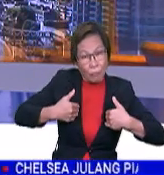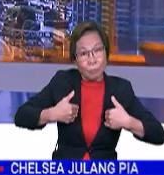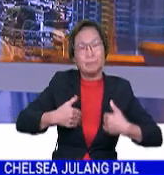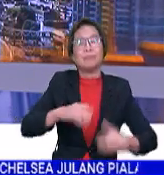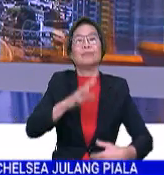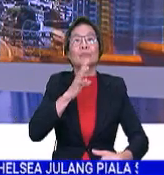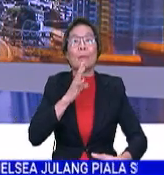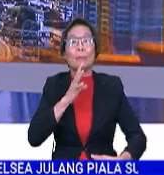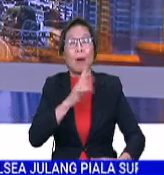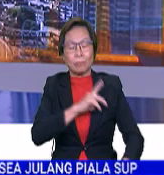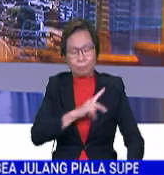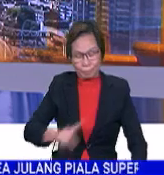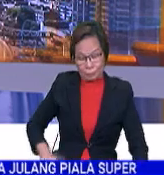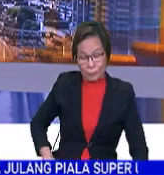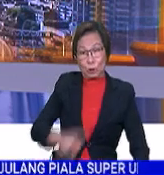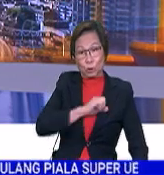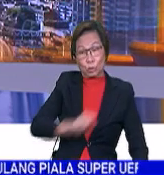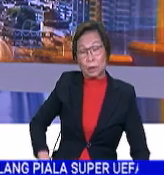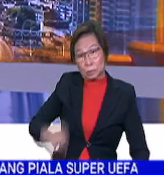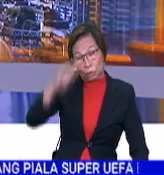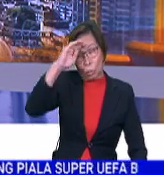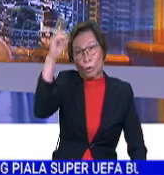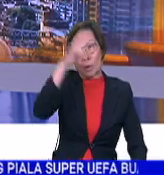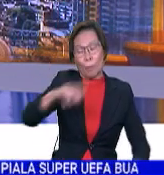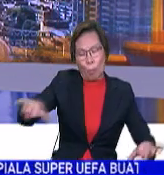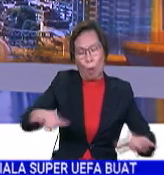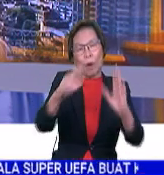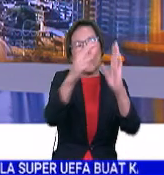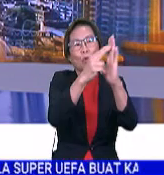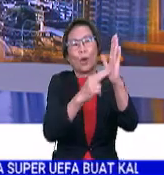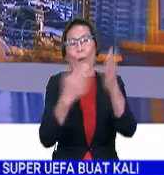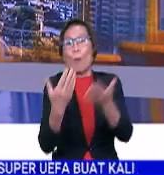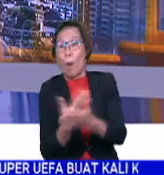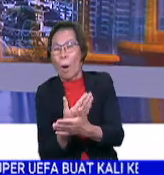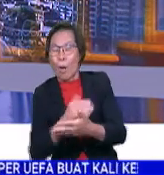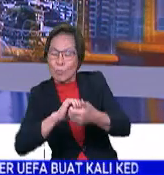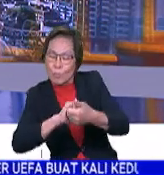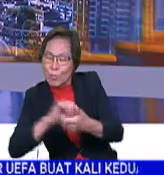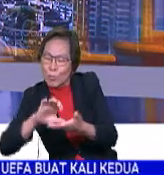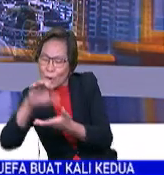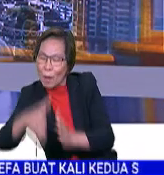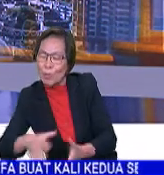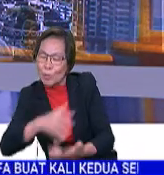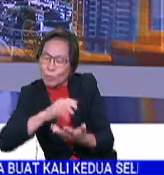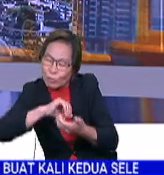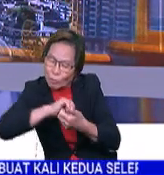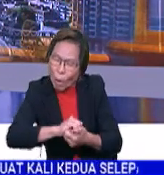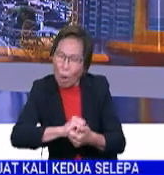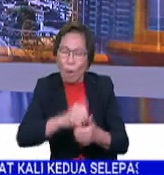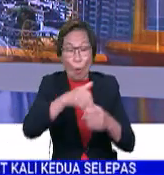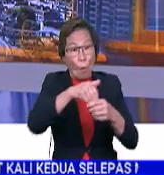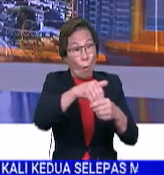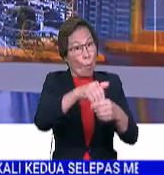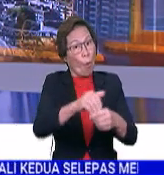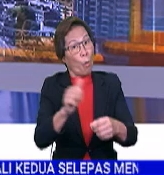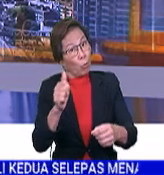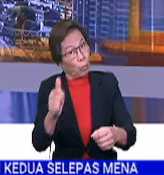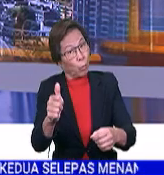tit Baginda kerajaan juga perlu membuat dasar baharu yang mesra pelabur dengan insentif